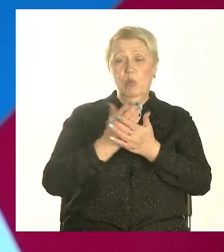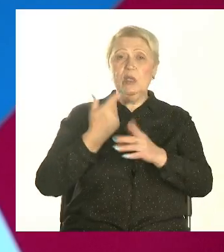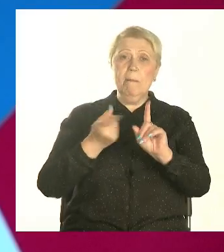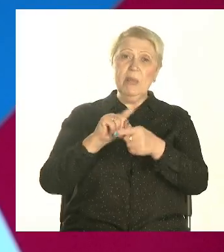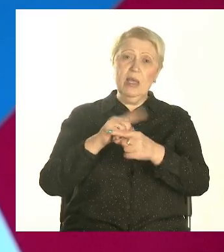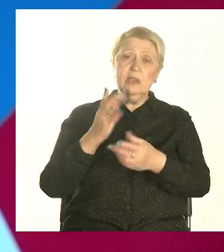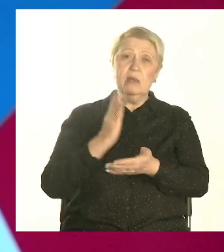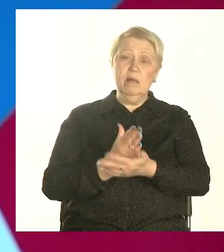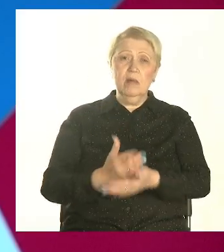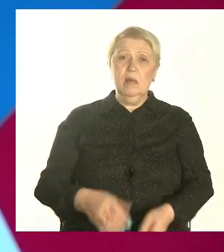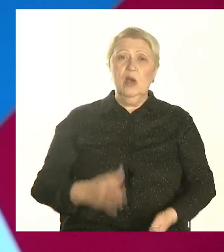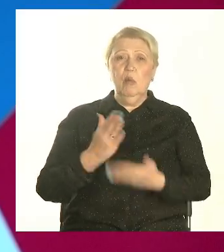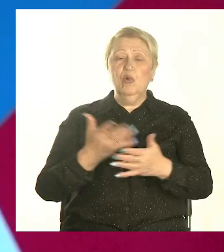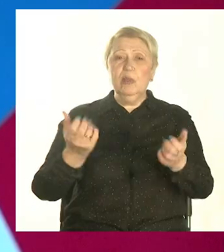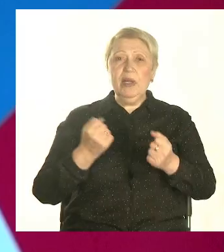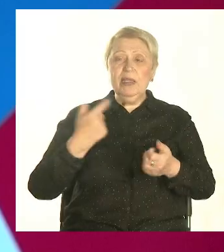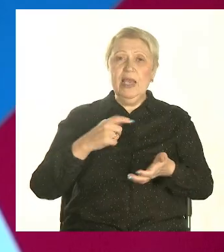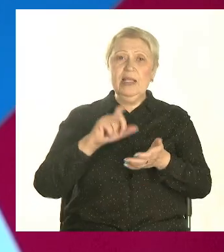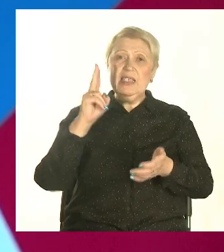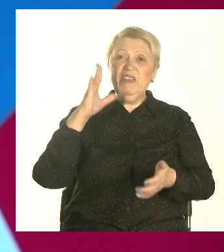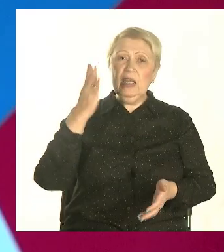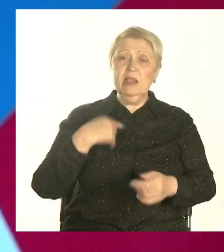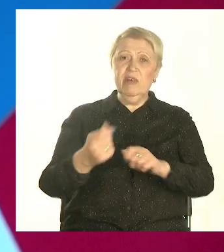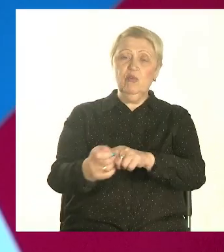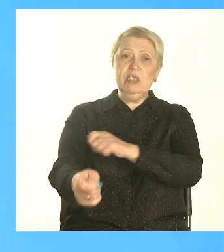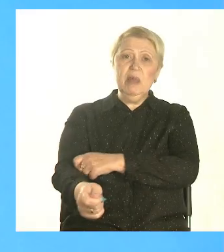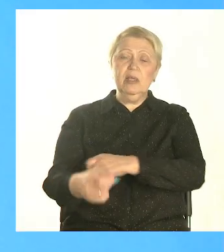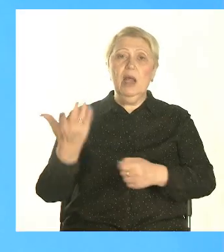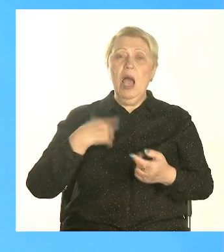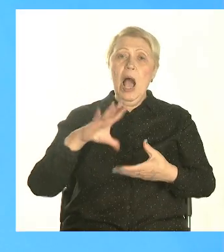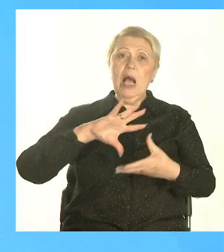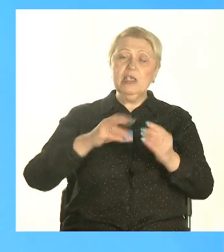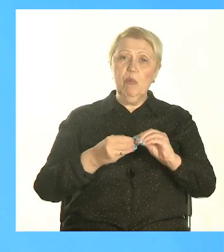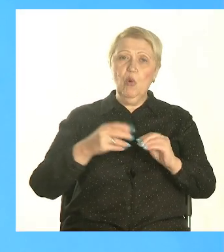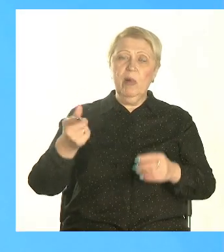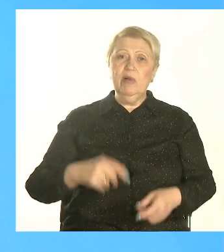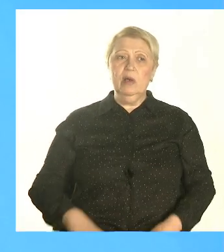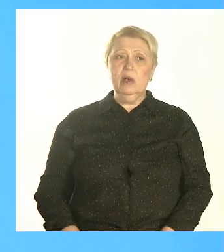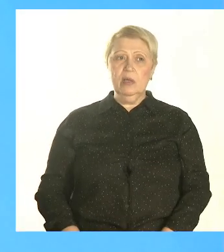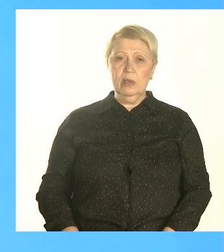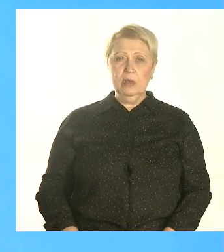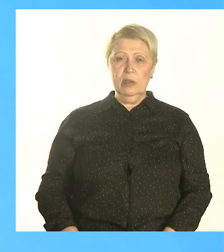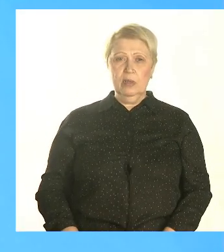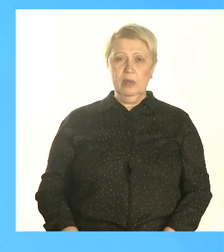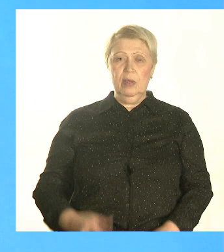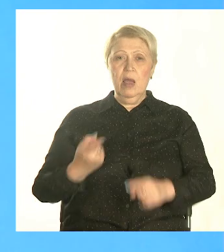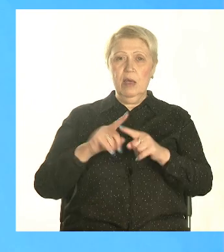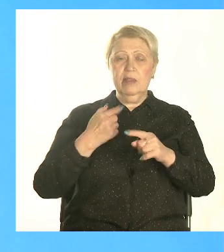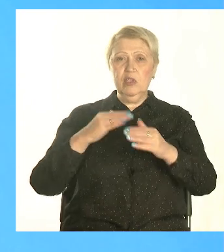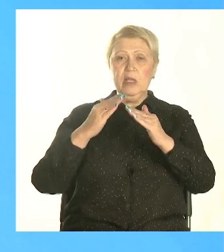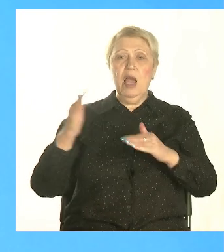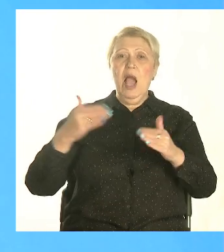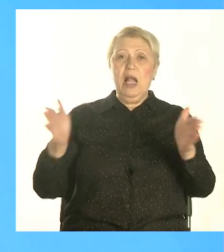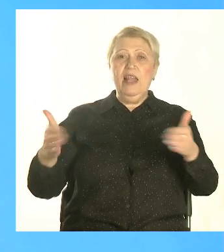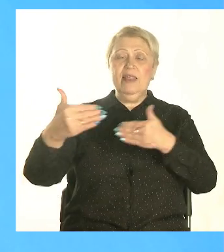не брать не с квадратуры, а с фактического какого-то вывоза. С объемов. С объемов. Да, это объем контейнера и количество контейнеров.